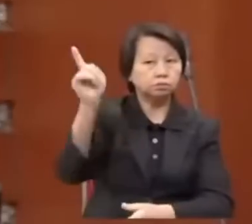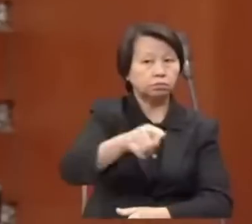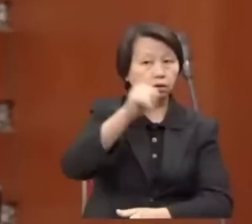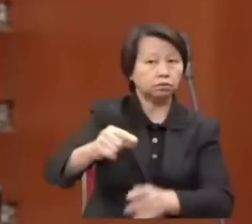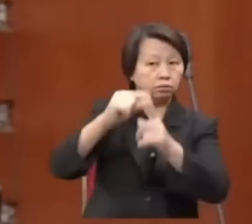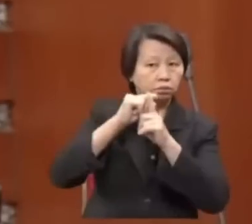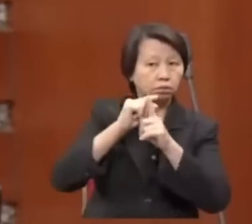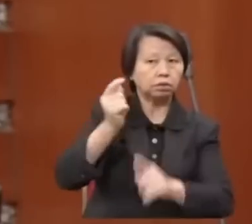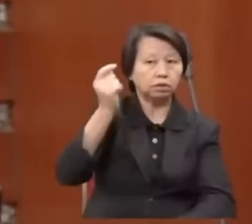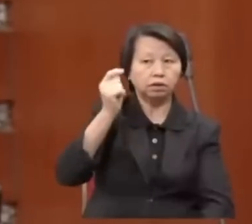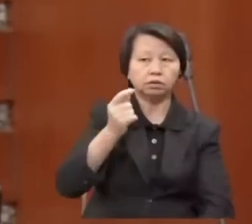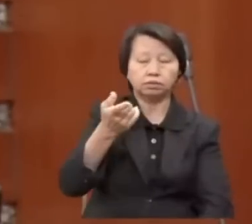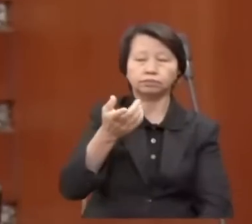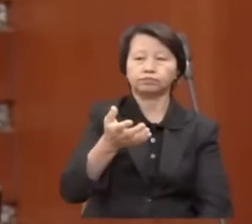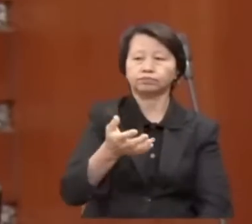tarik